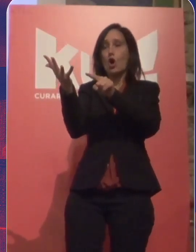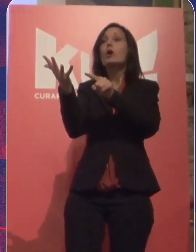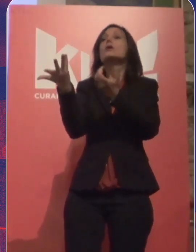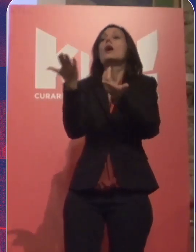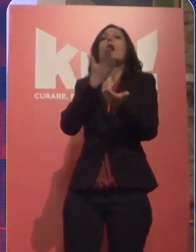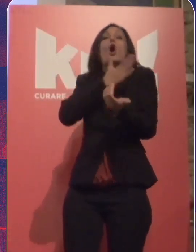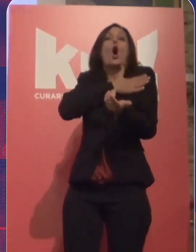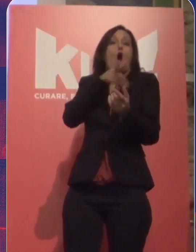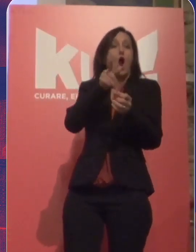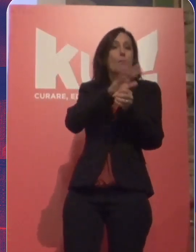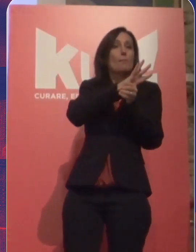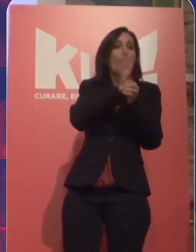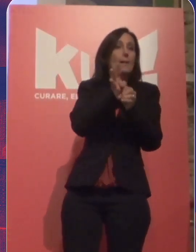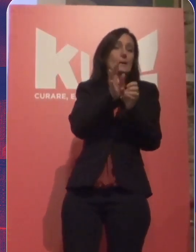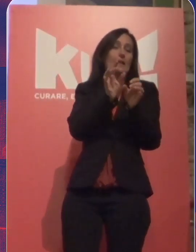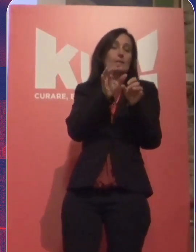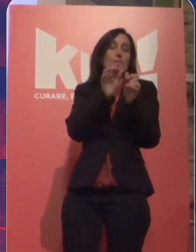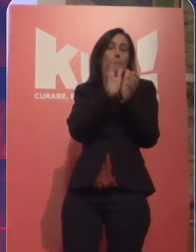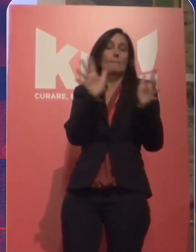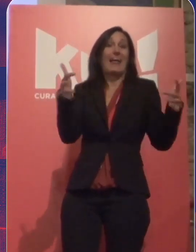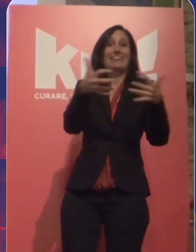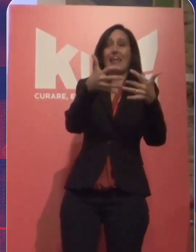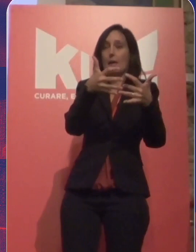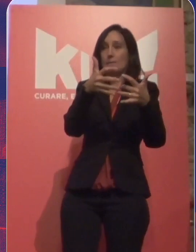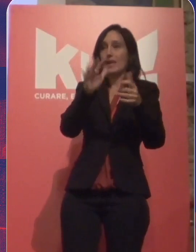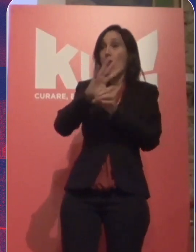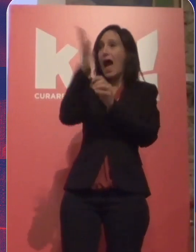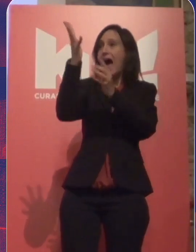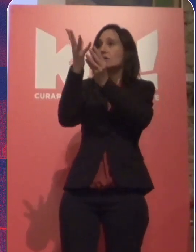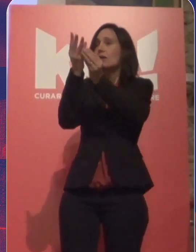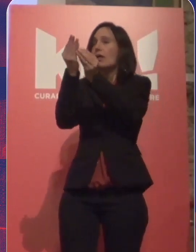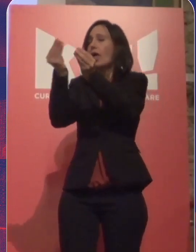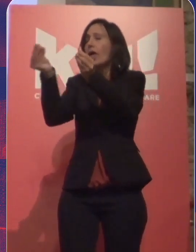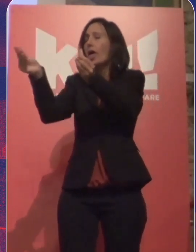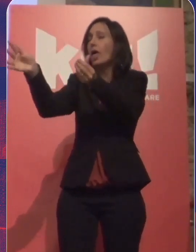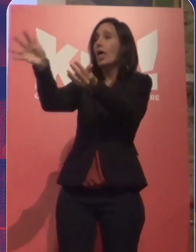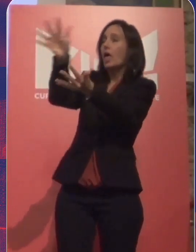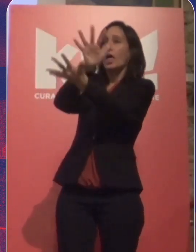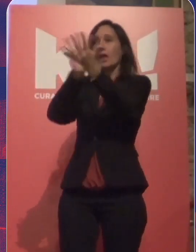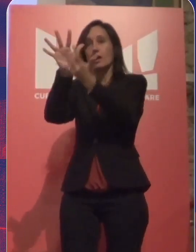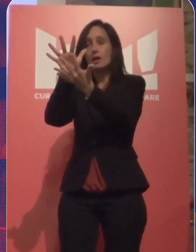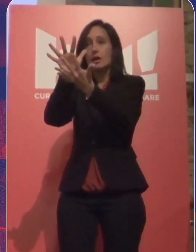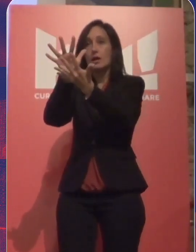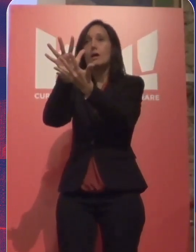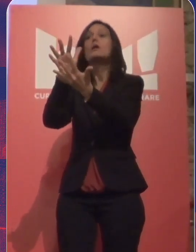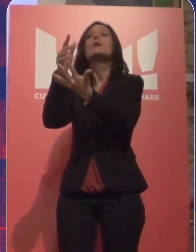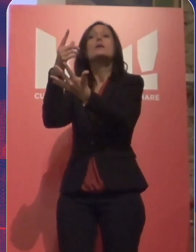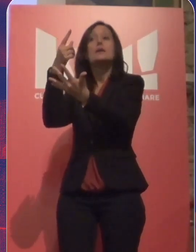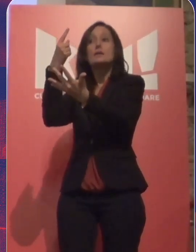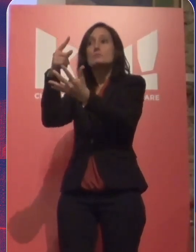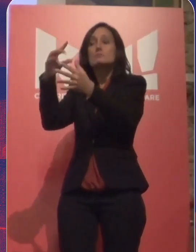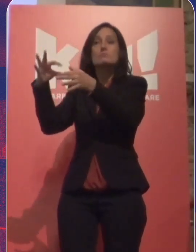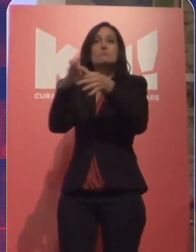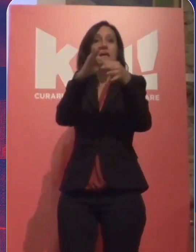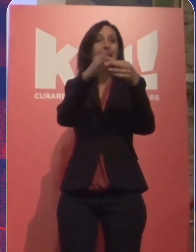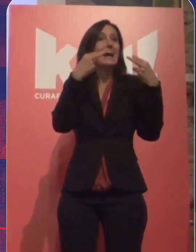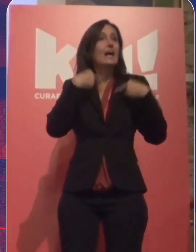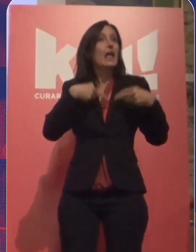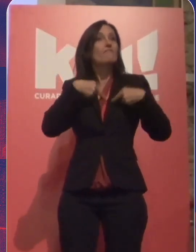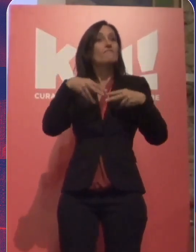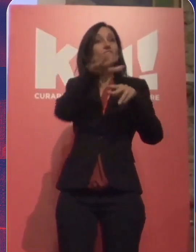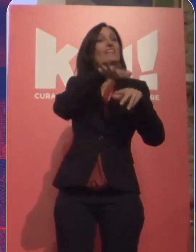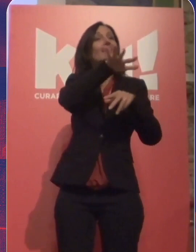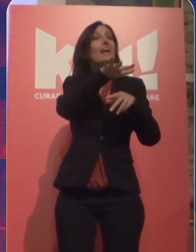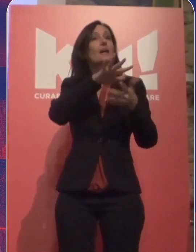dall'altra parte la vita diventa luogo di angoscia la vita paura della vita la vita angosciata dall'eccesso